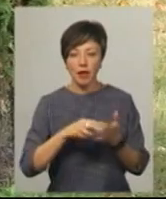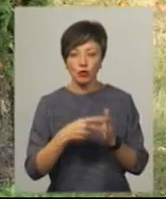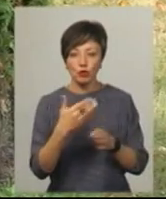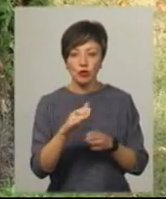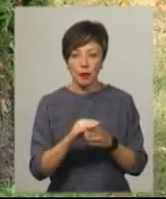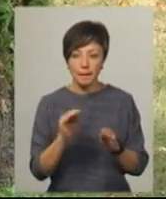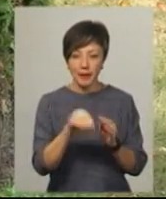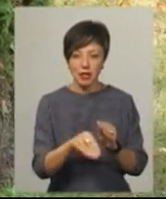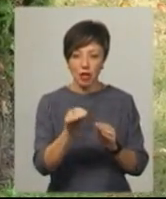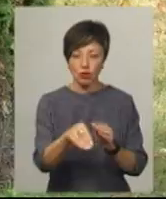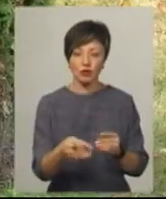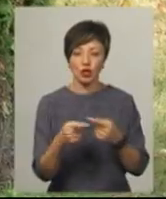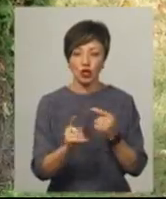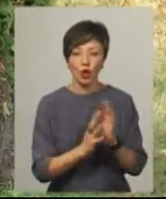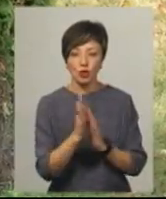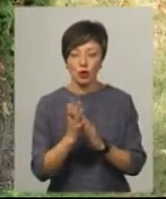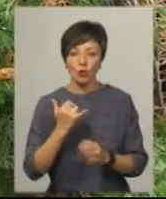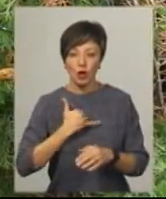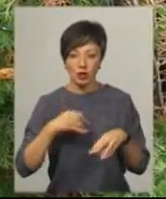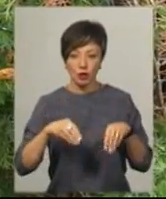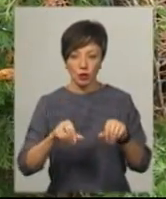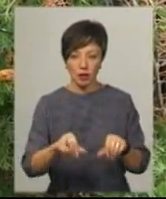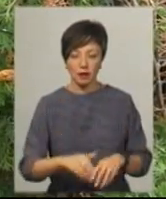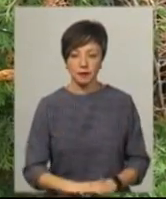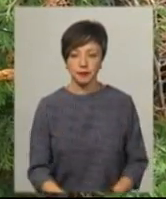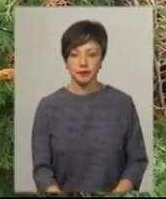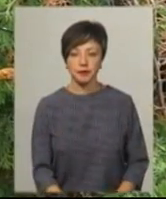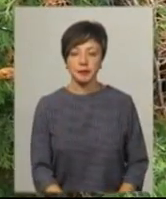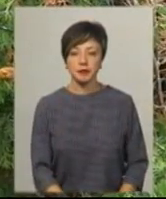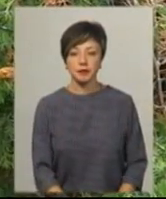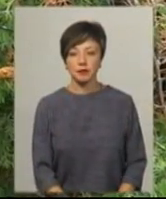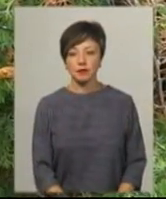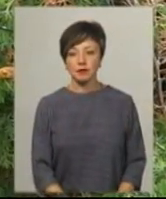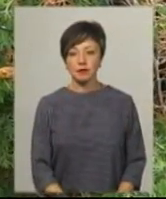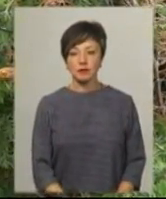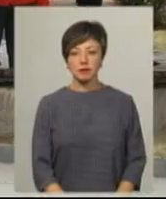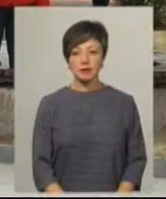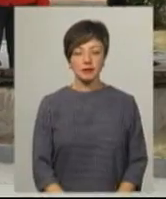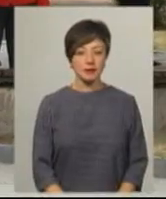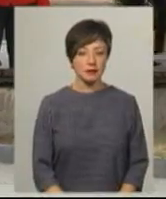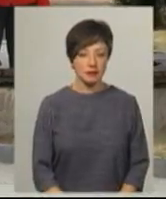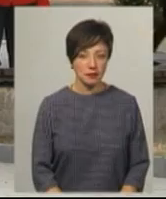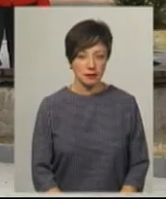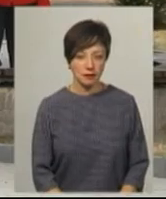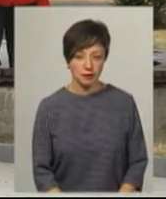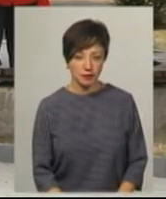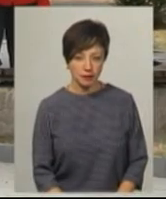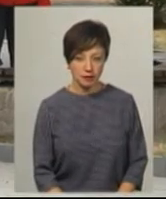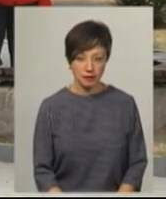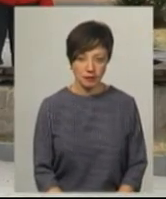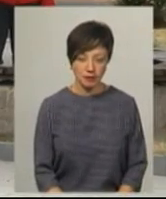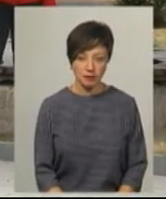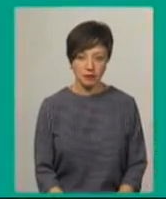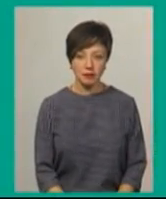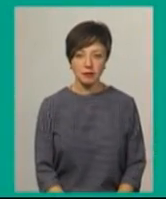поступово підсаджувати інші рослини, вирощені в наших ґрунтах, додає Василь Новачок. Леся Боровець, Віктор Кривий, Дем'ян Цегольник. Новини на Суспільному.